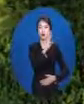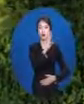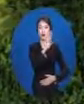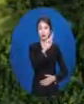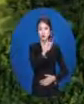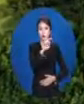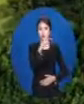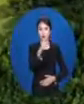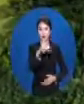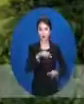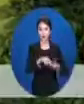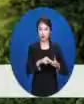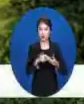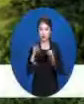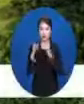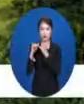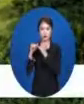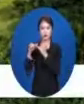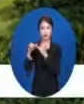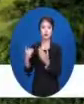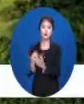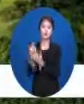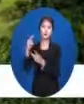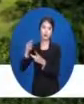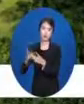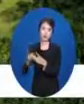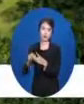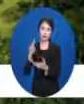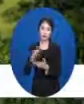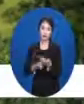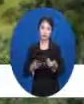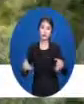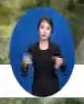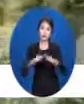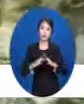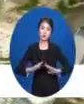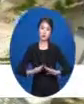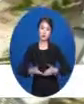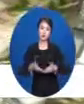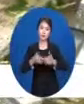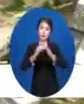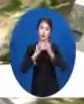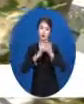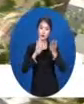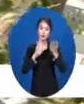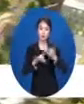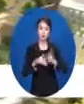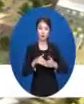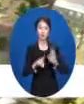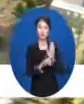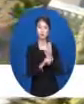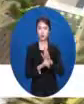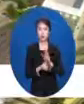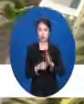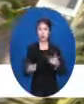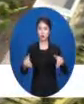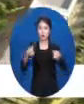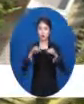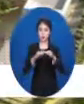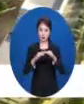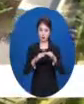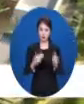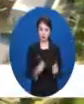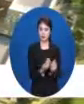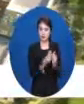천안시는 R&D센터, 인재개발센터, 판매시설 등을 건립하고 홍보체험동 건립, 원료